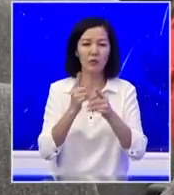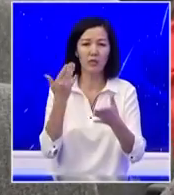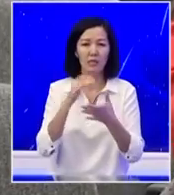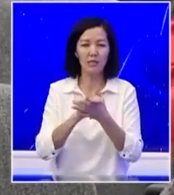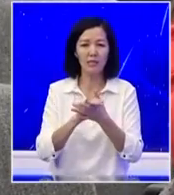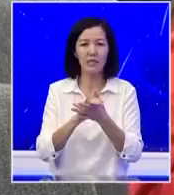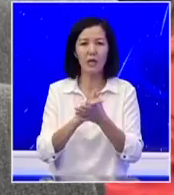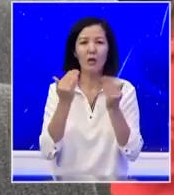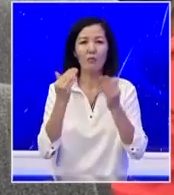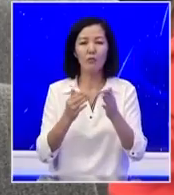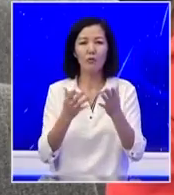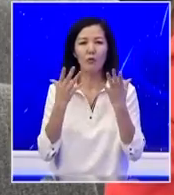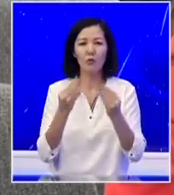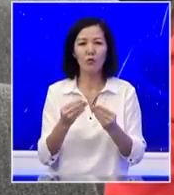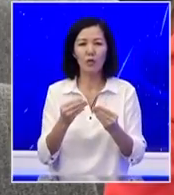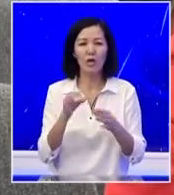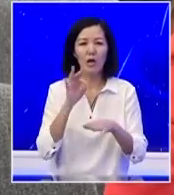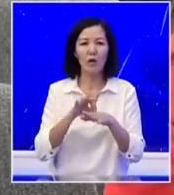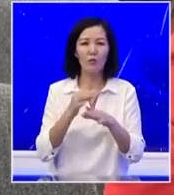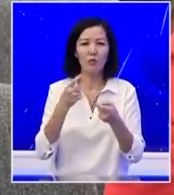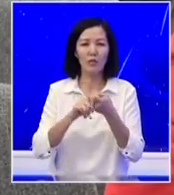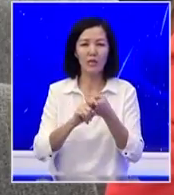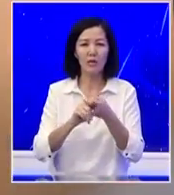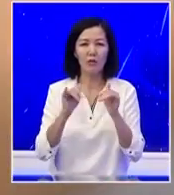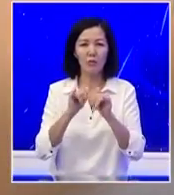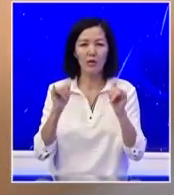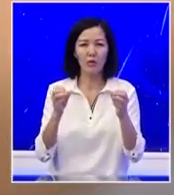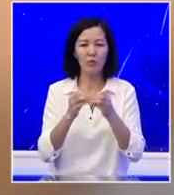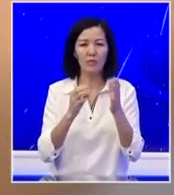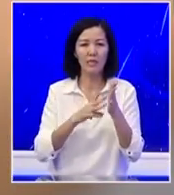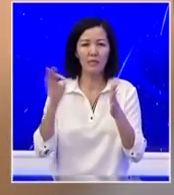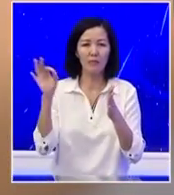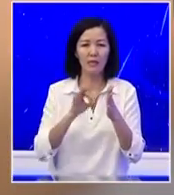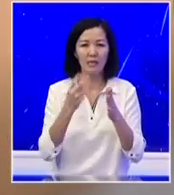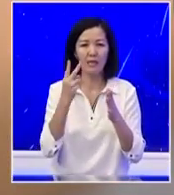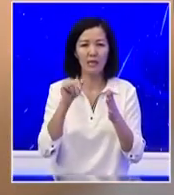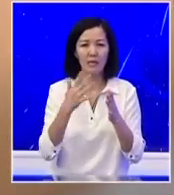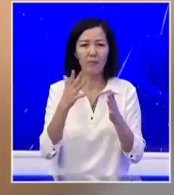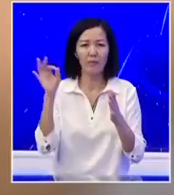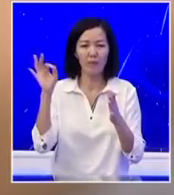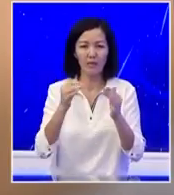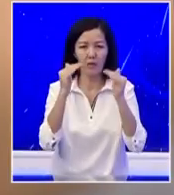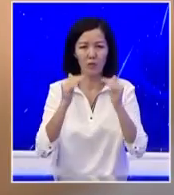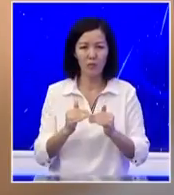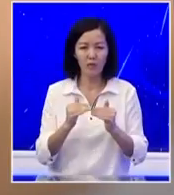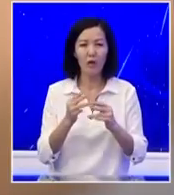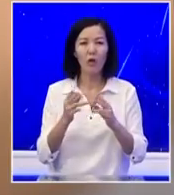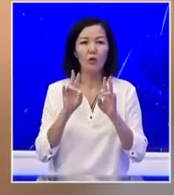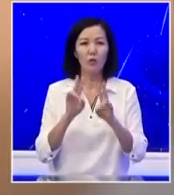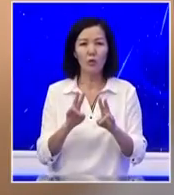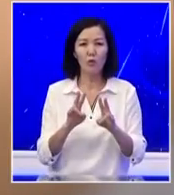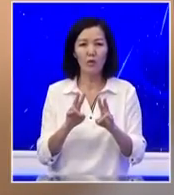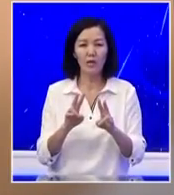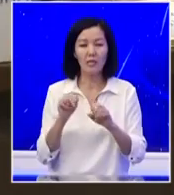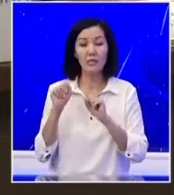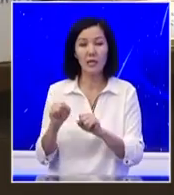таныстырды. Айта кетсек, бүгінгі күні өңірде індеттің таралу қарқыны 18%-дан 2,5%-ға дейін төмендеген. Десе де